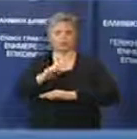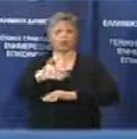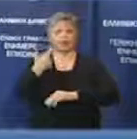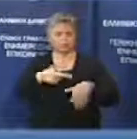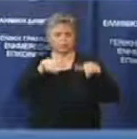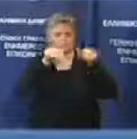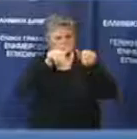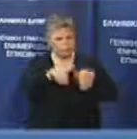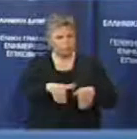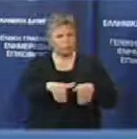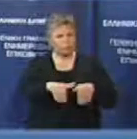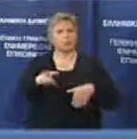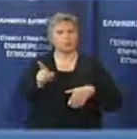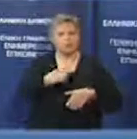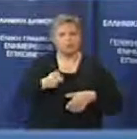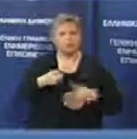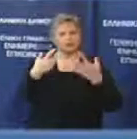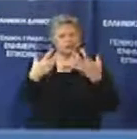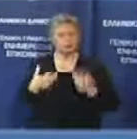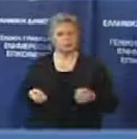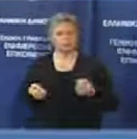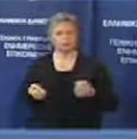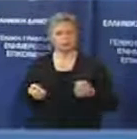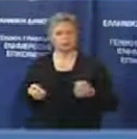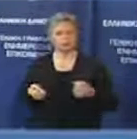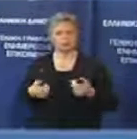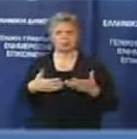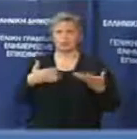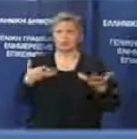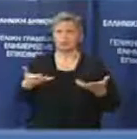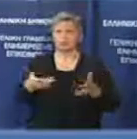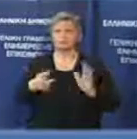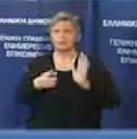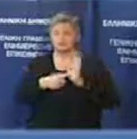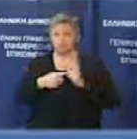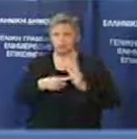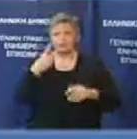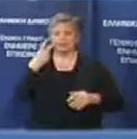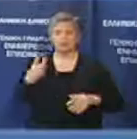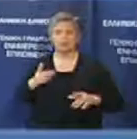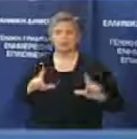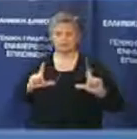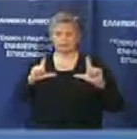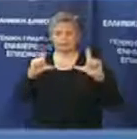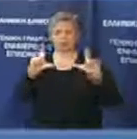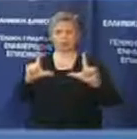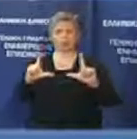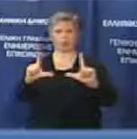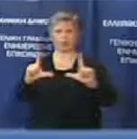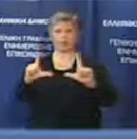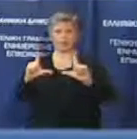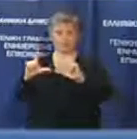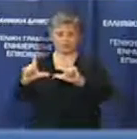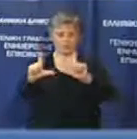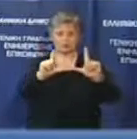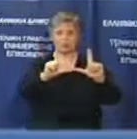σεβαστό. Το ίδιο γίνεται και από την άλλη πλευρά. Διότι έτσι θα πρέπει να είναι μια σωστή συμμαχία, η οποία